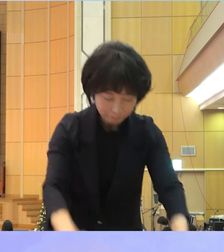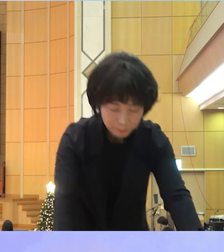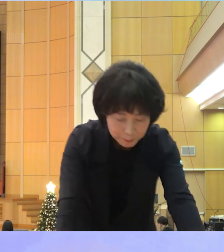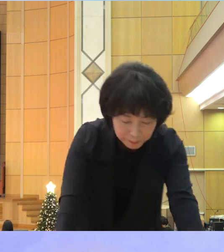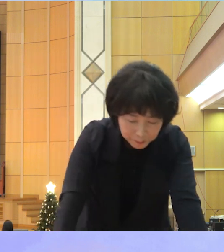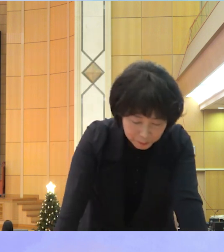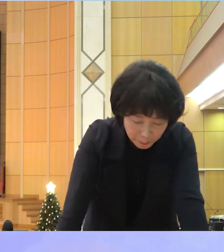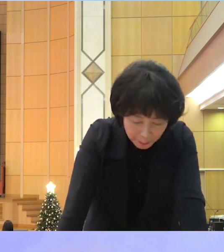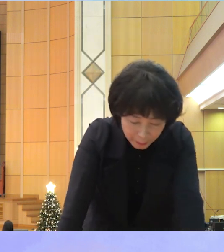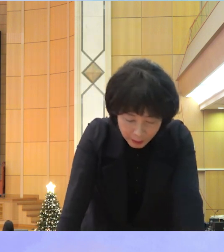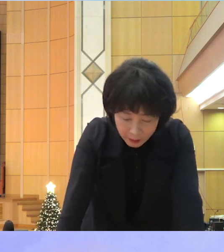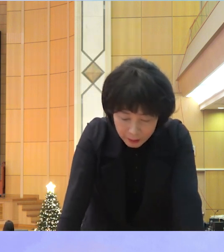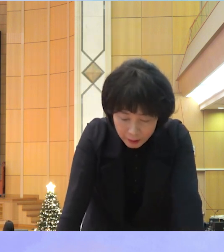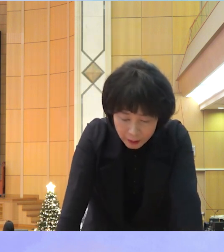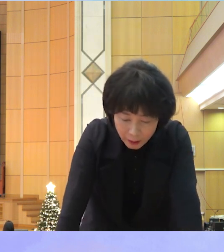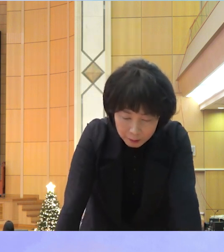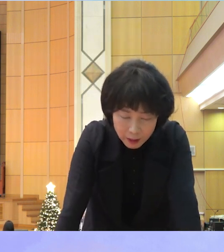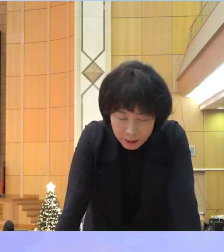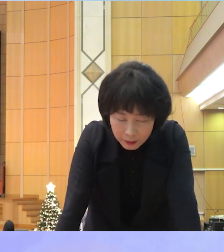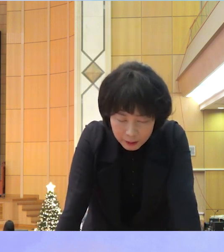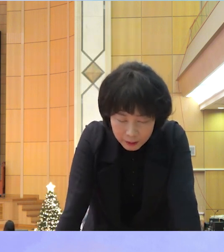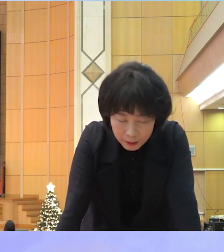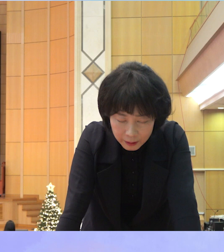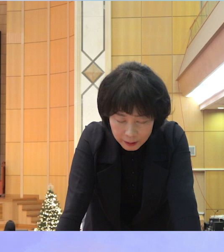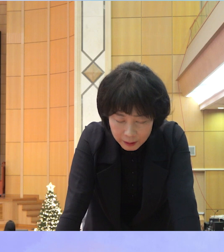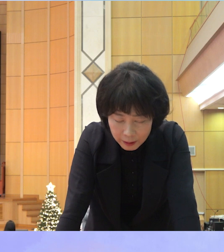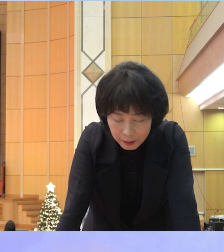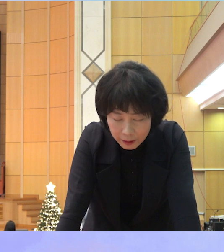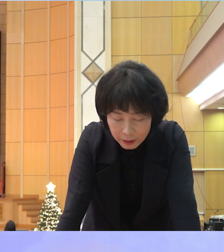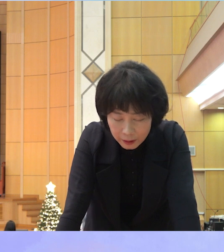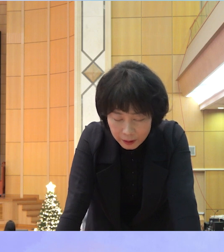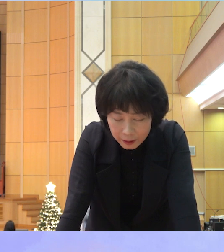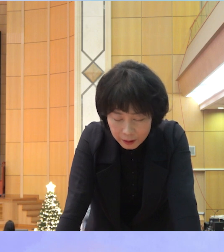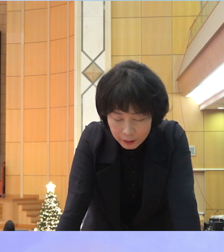감사드립니다. 오늘 이 자리에 나오신 모든 성도님들,